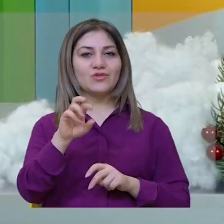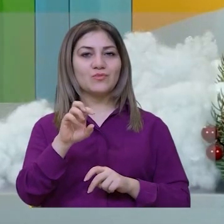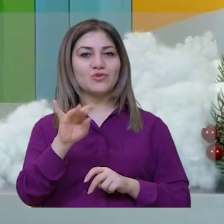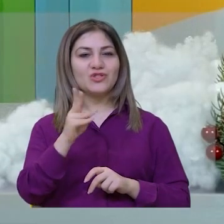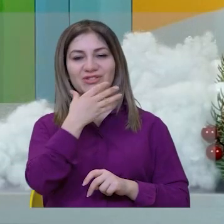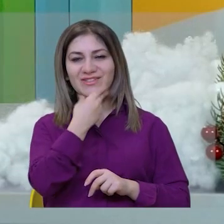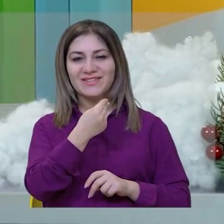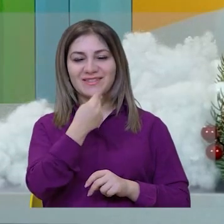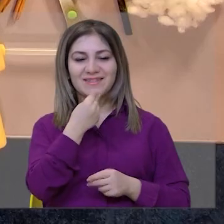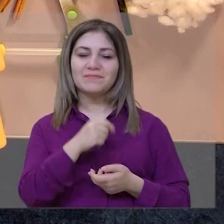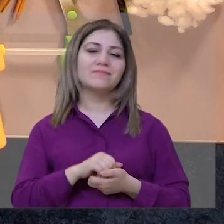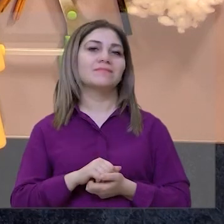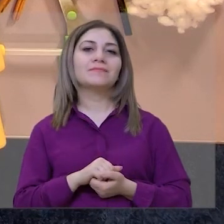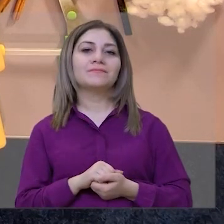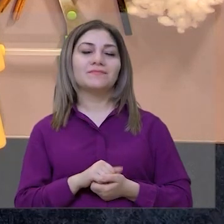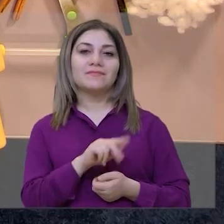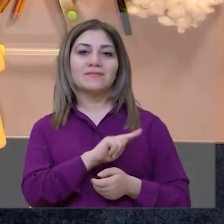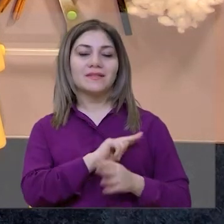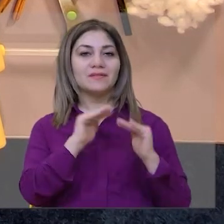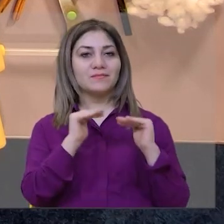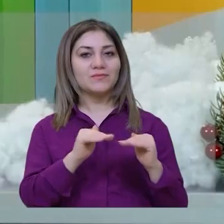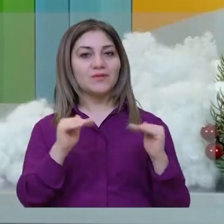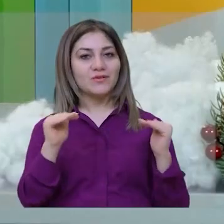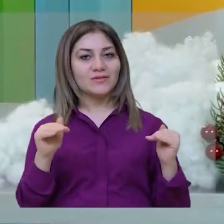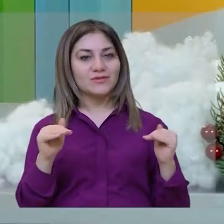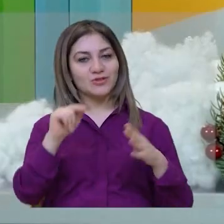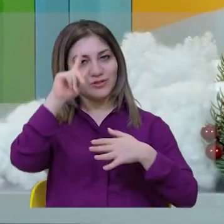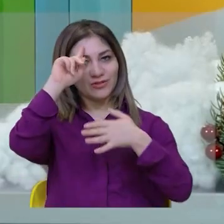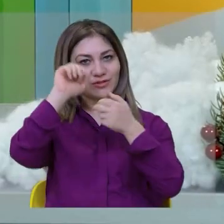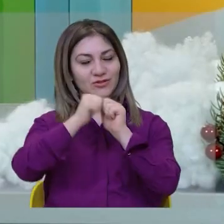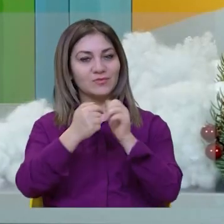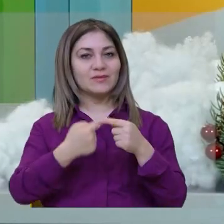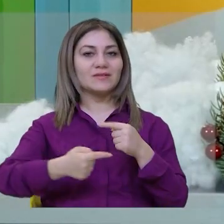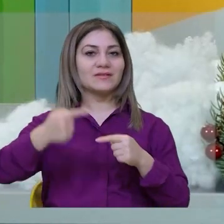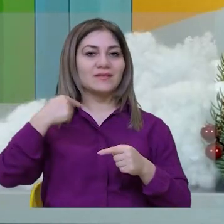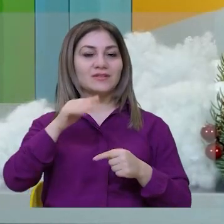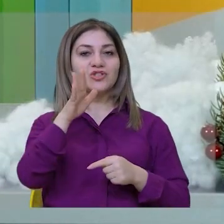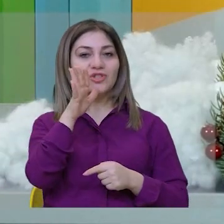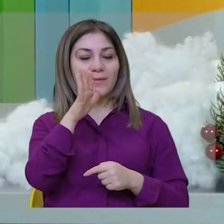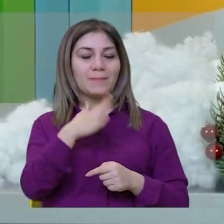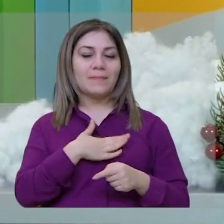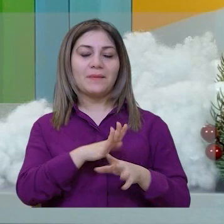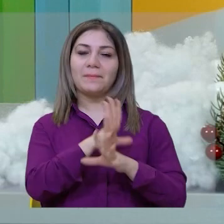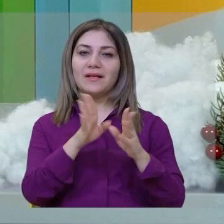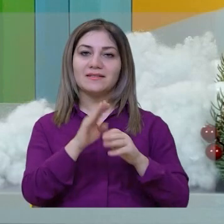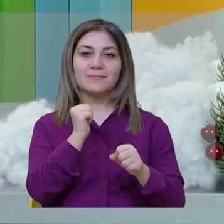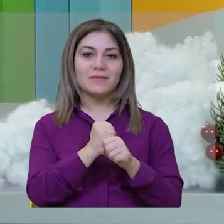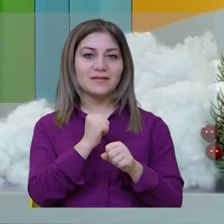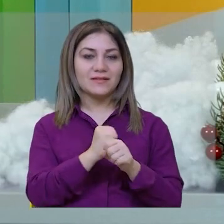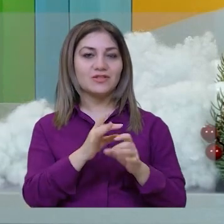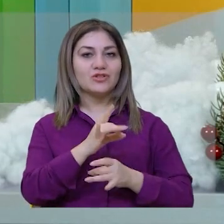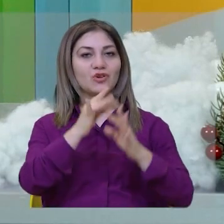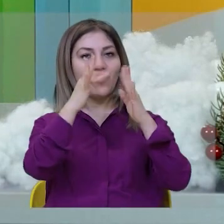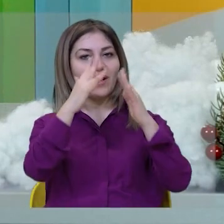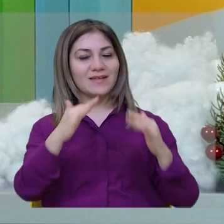շքեղ գեղեցիկ ուչիկ բուչիկը։ Սիրելի փոքրիկներ, ինչպես հիշում եք, նախորդ հաղորդման ընթացքում միասին պատրաստեցինք